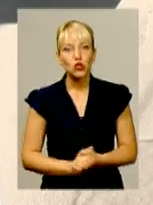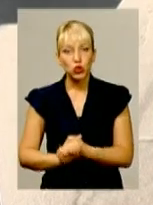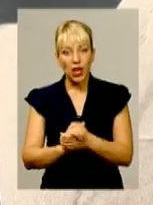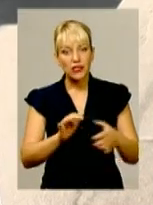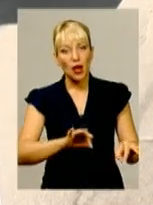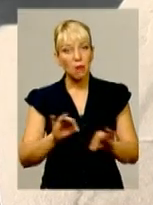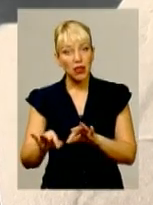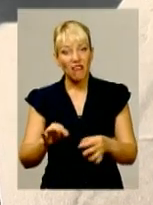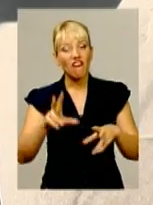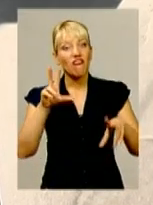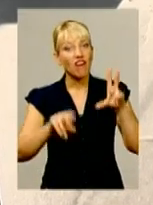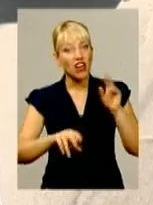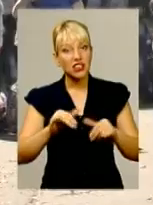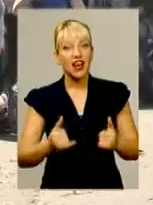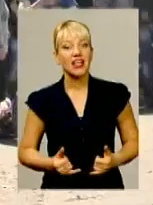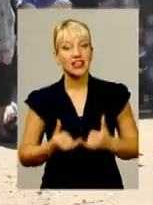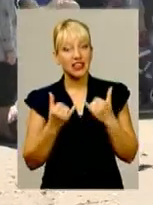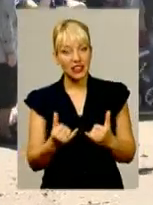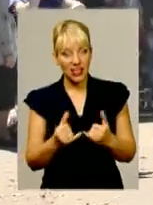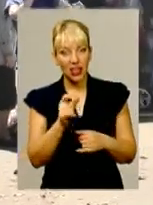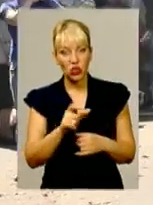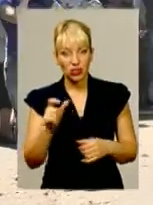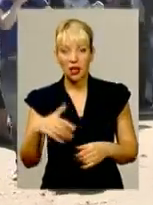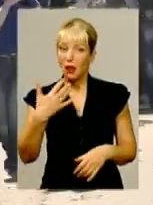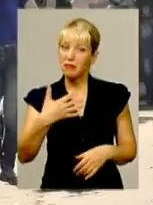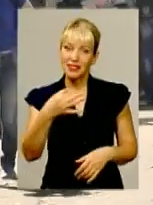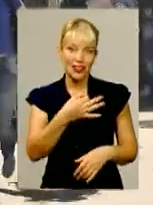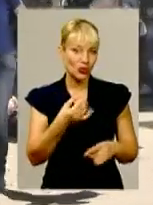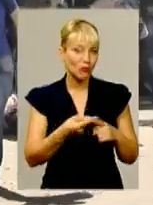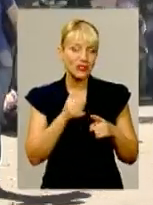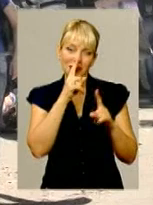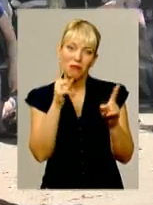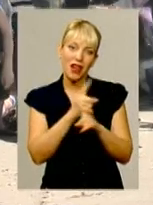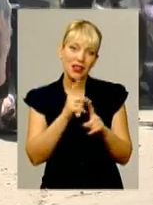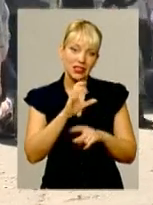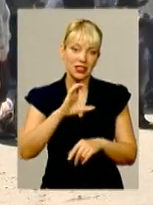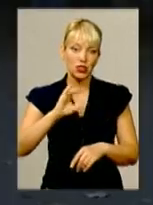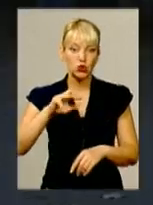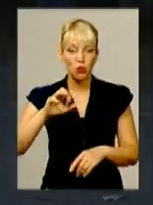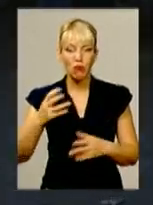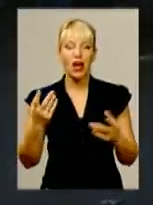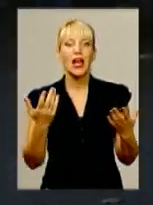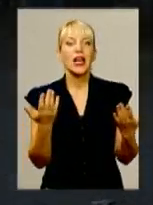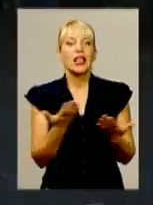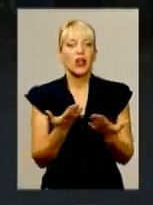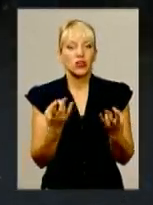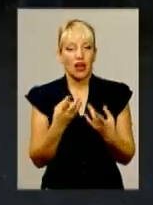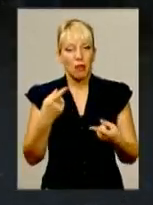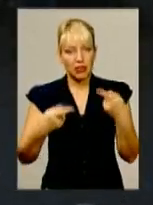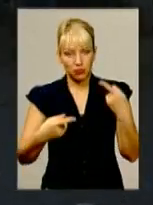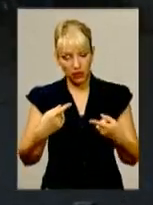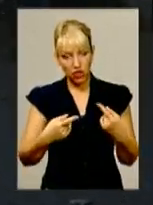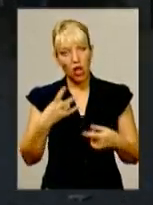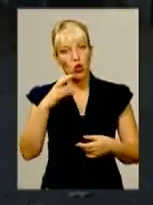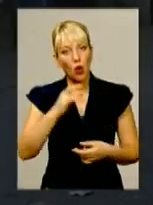Мішин вважає, що для простих смертних, це пасажири, пів гривні – не така велика сума, через яку необхідно сперечатися. А от для приватних підприємців,